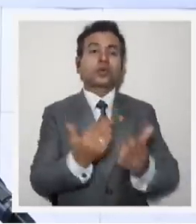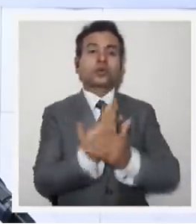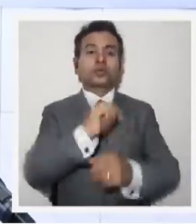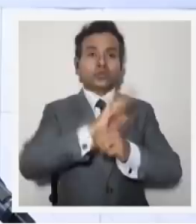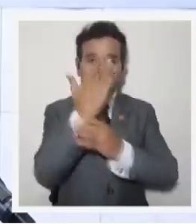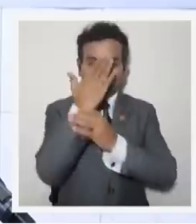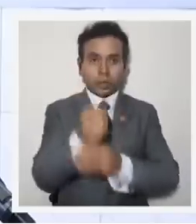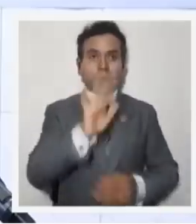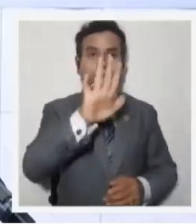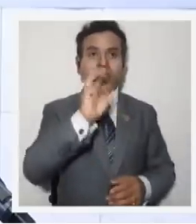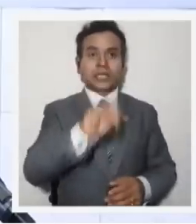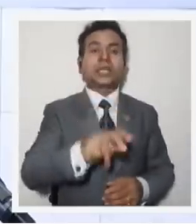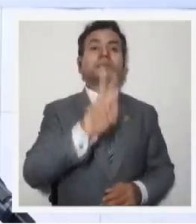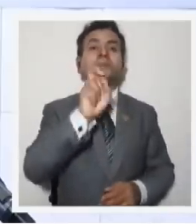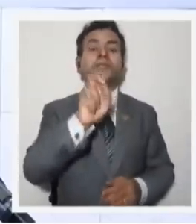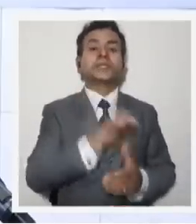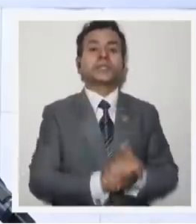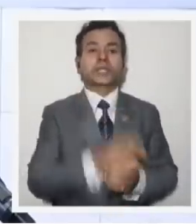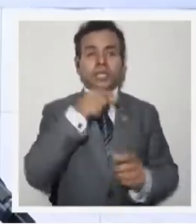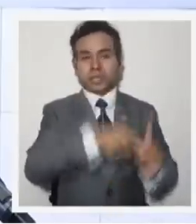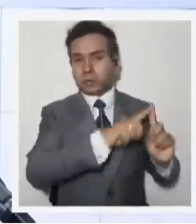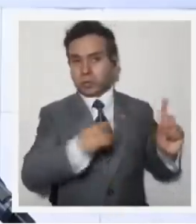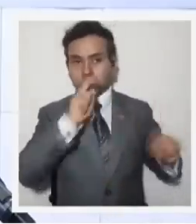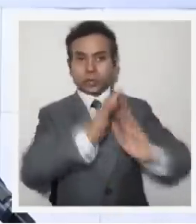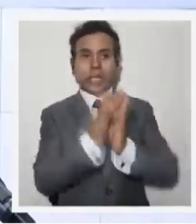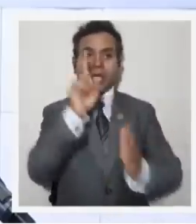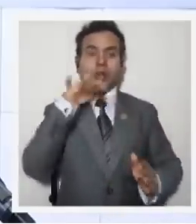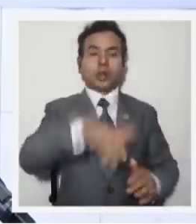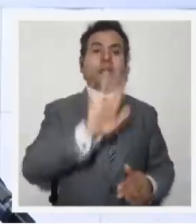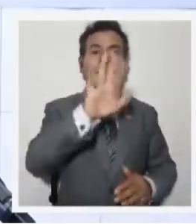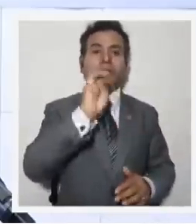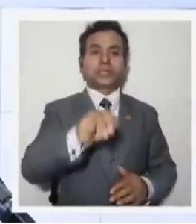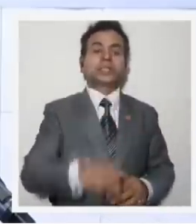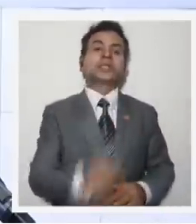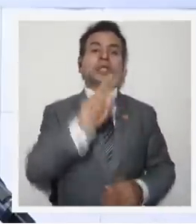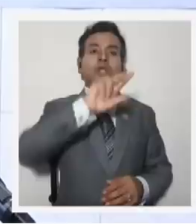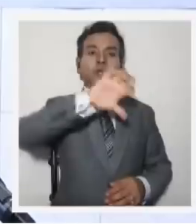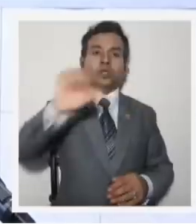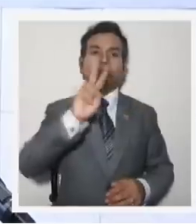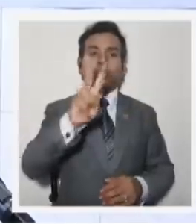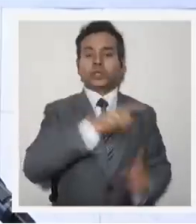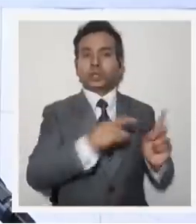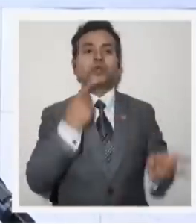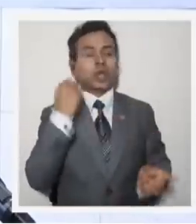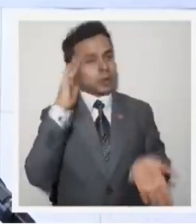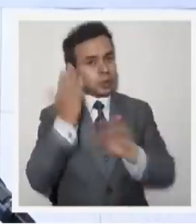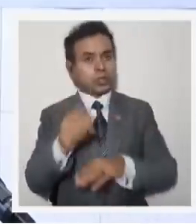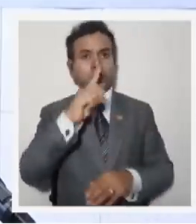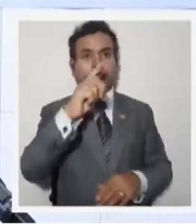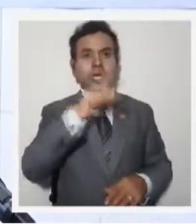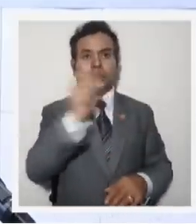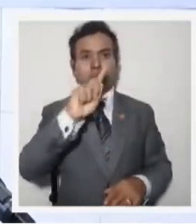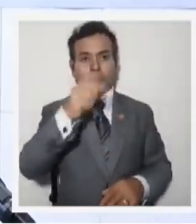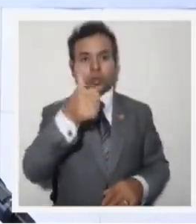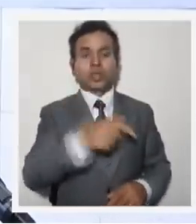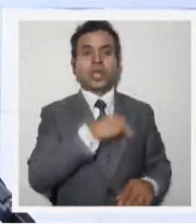দিকে যদি তাকাই তাহলে আমরা দেখি যে 24 ঘন্টায় শনাক্ত হয়েছে 5,020 জন এবং এ পর্যন্ত